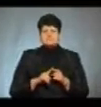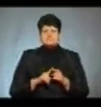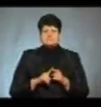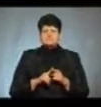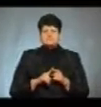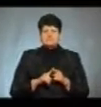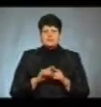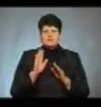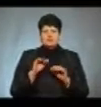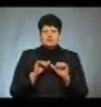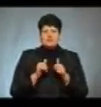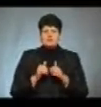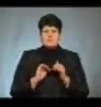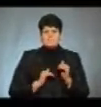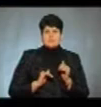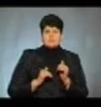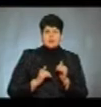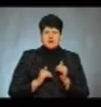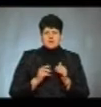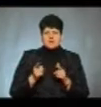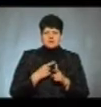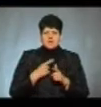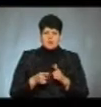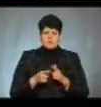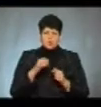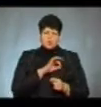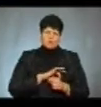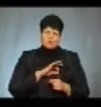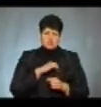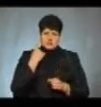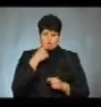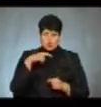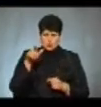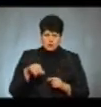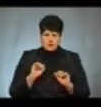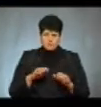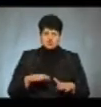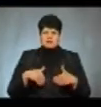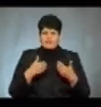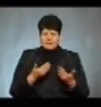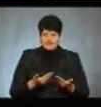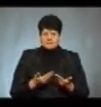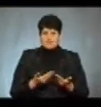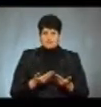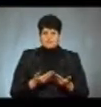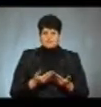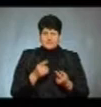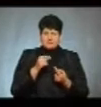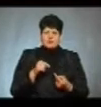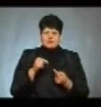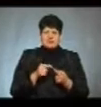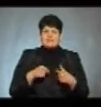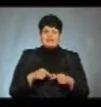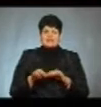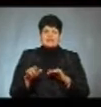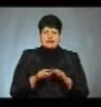Основна умова це бути оформленим підприємцем, або фізична, або юридична особа може надавати з відповідним видом діяльності